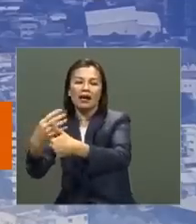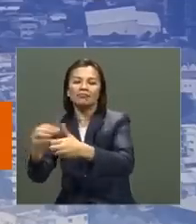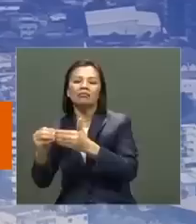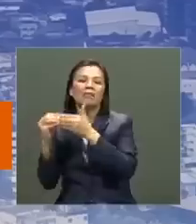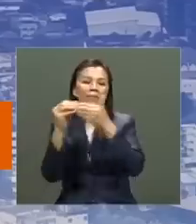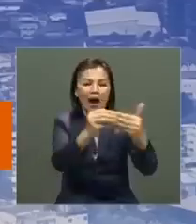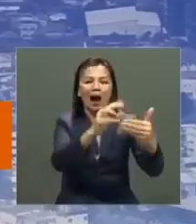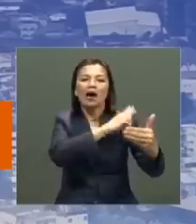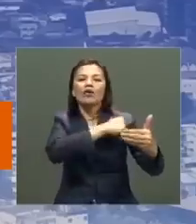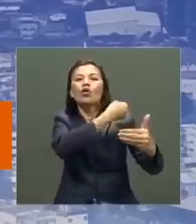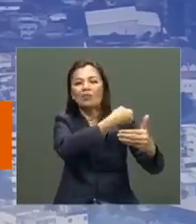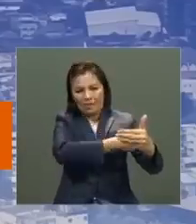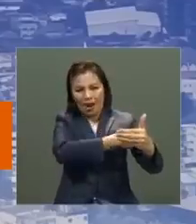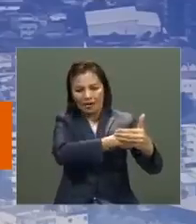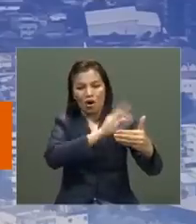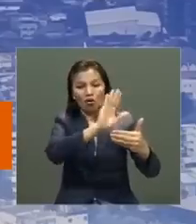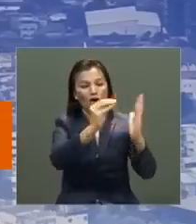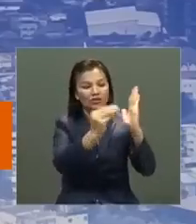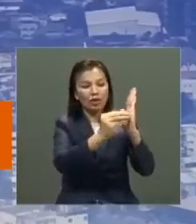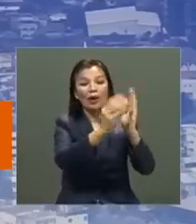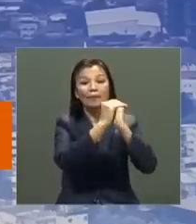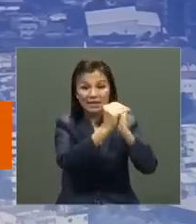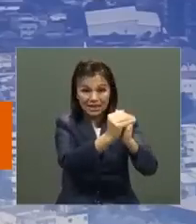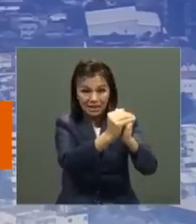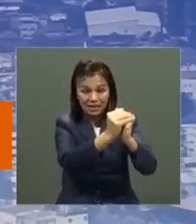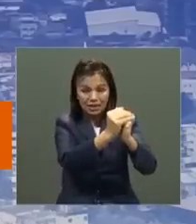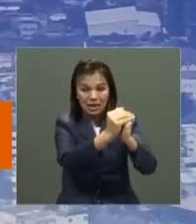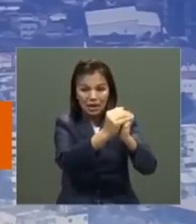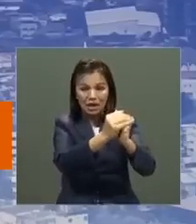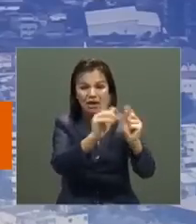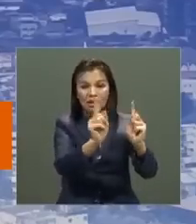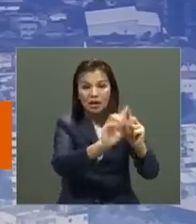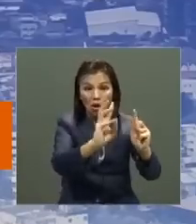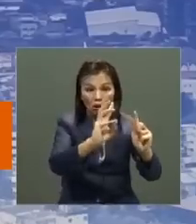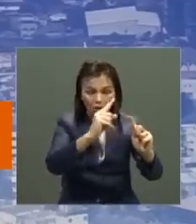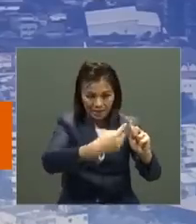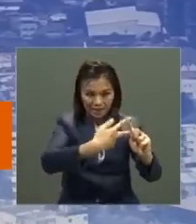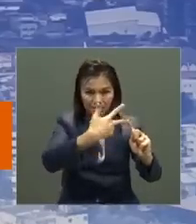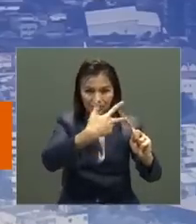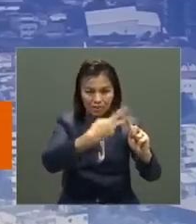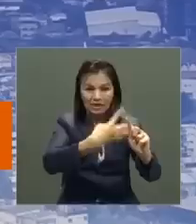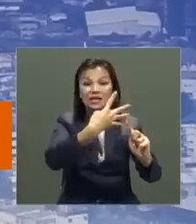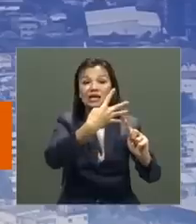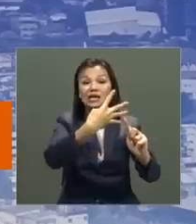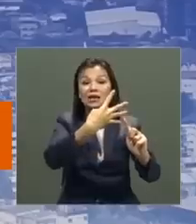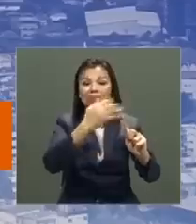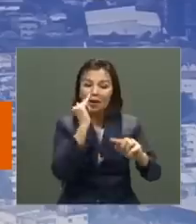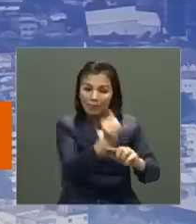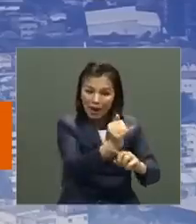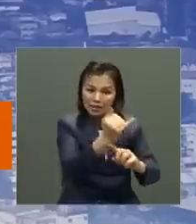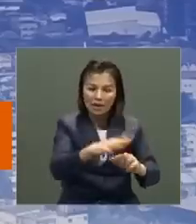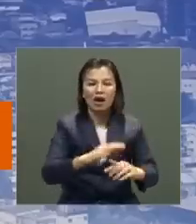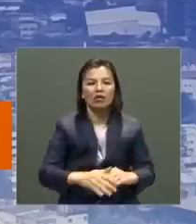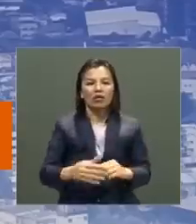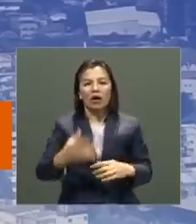ที่โรงพยาบาลประจำจังหวัดนะครับที่ในจังหวัดปราจีนบุรีวันที่ 6นะครับเมษายนแรกรับผู้ป่วยจะมี